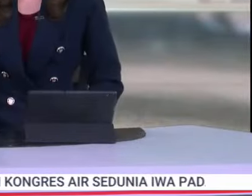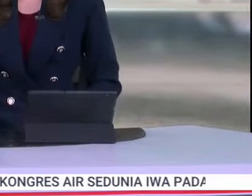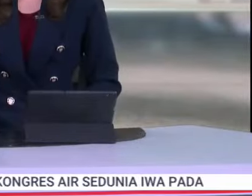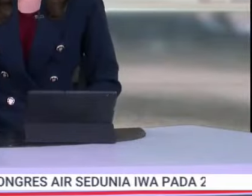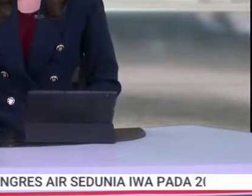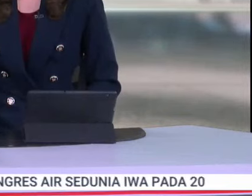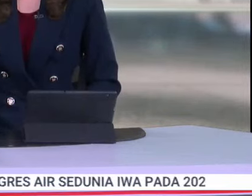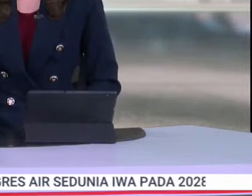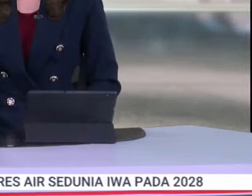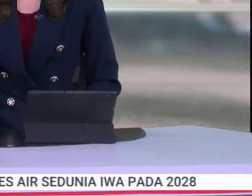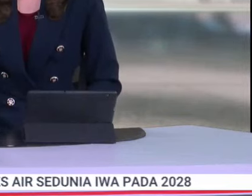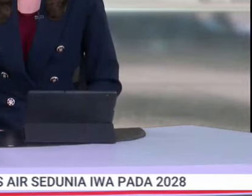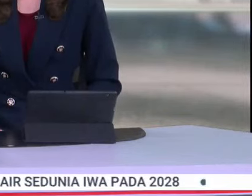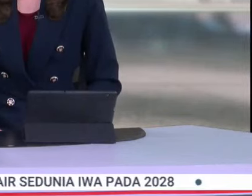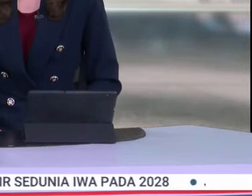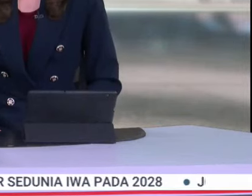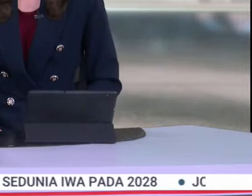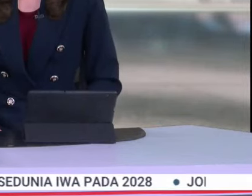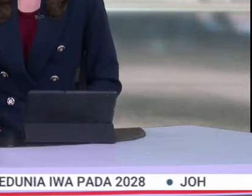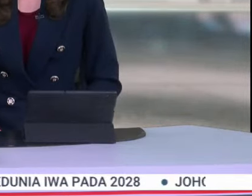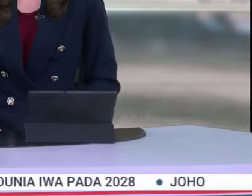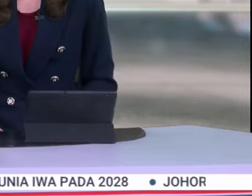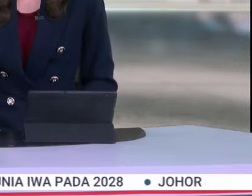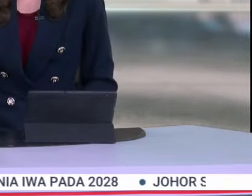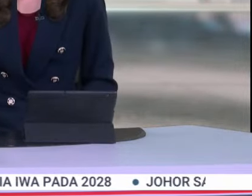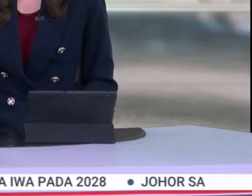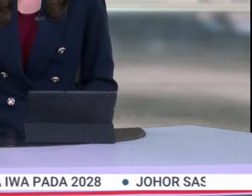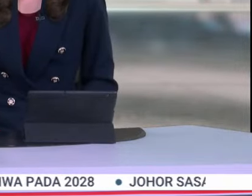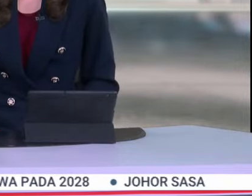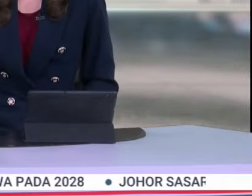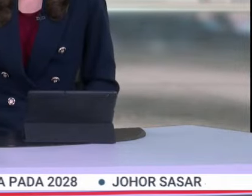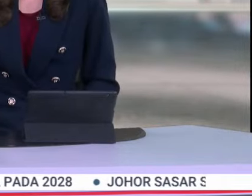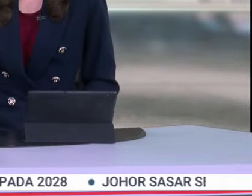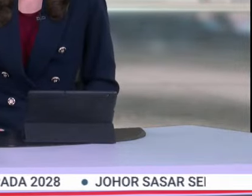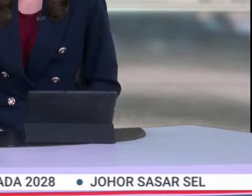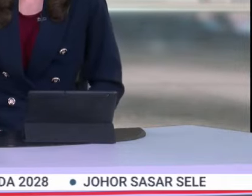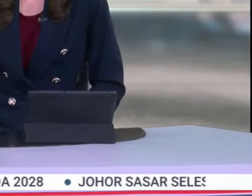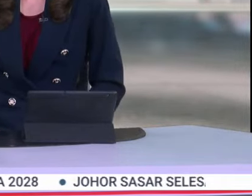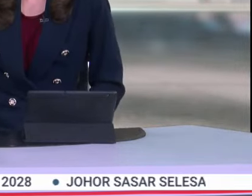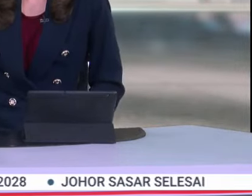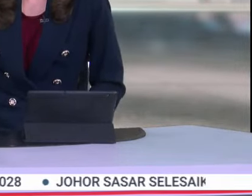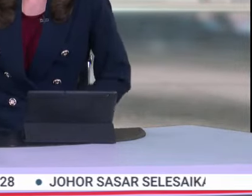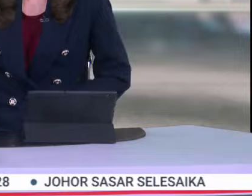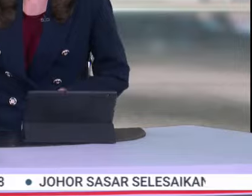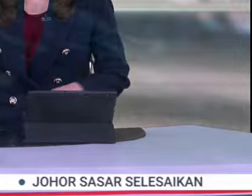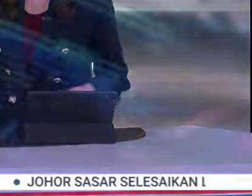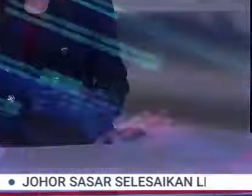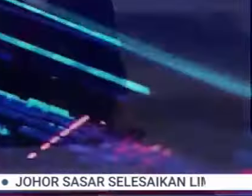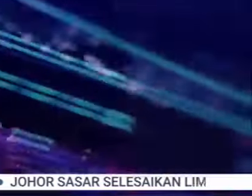Baik, berita perdana kita teruskan dengan Stadium RTM. Malam ini kita bersama Nazri Fahmi,